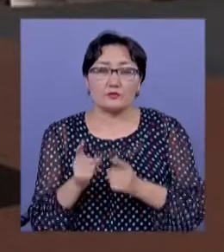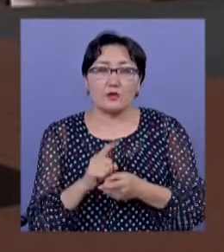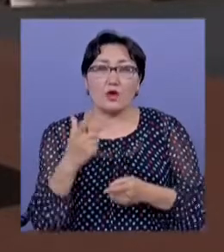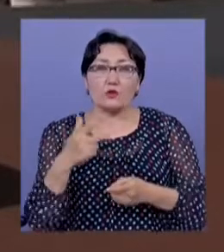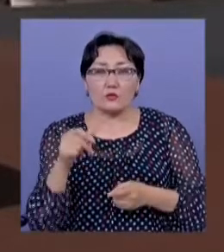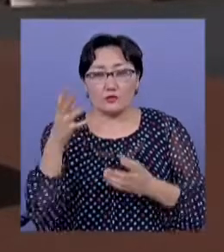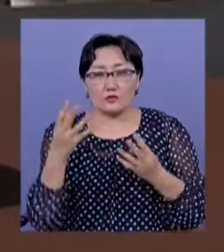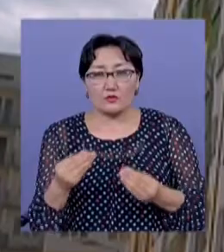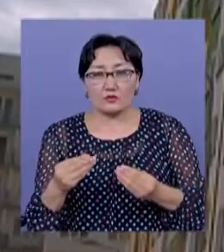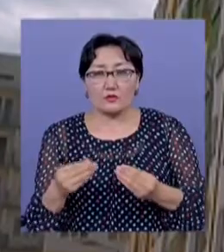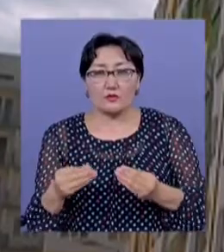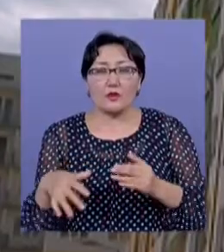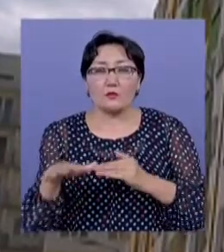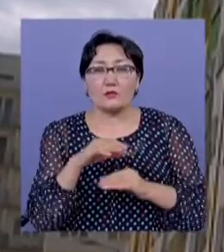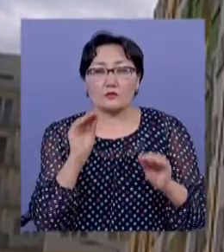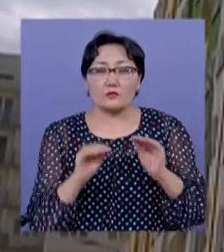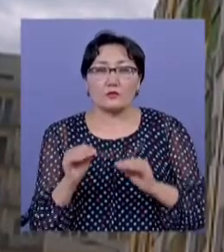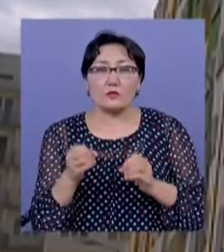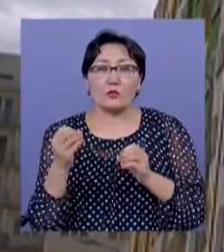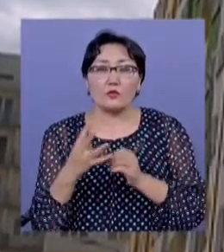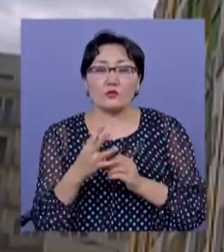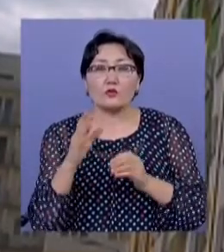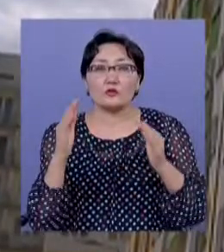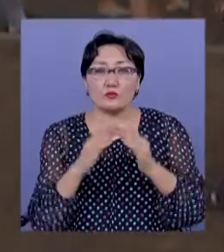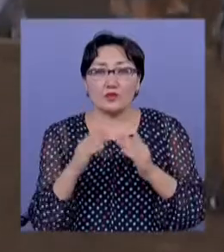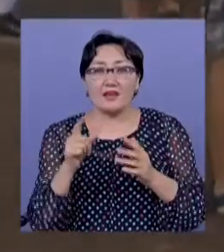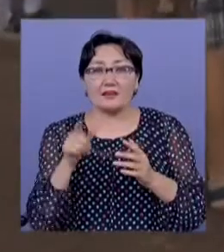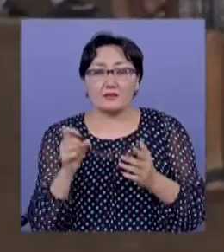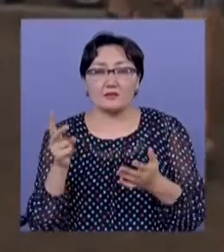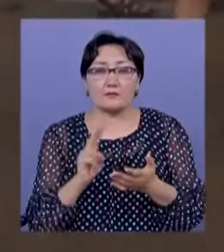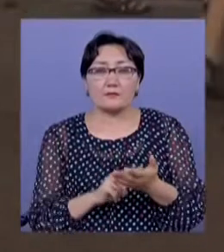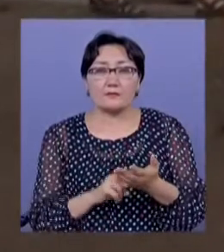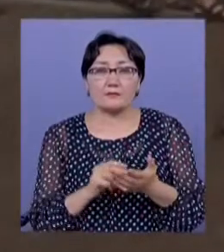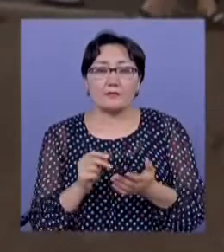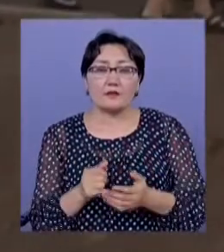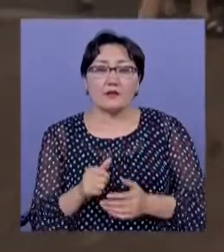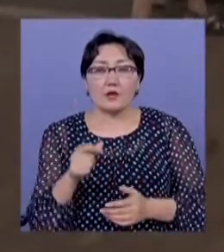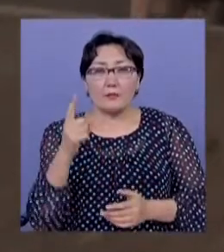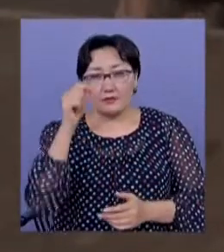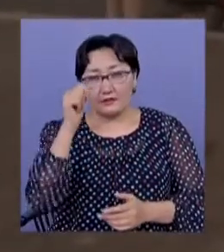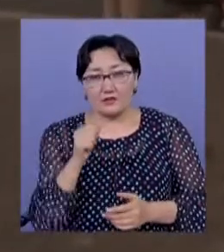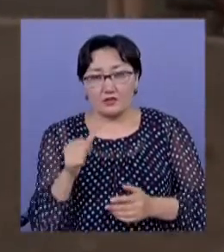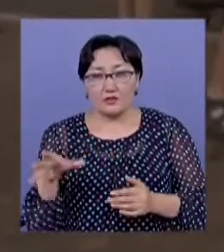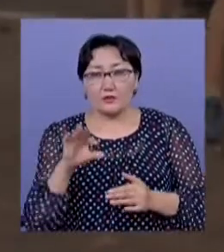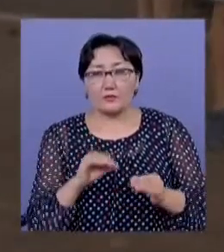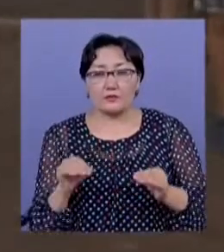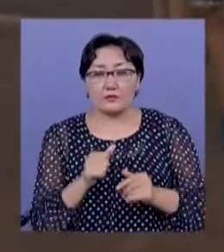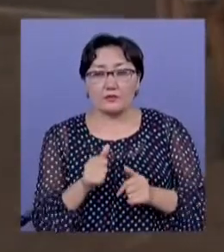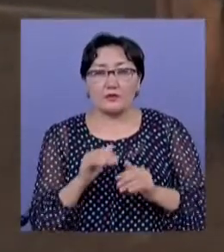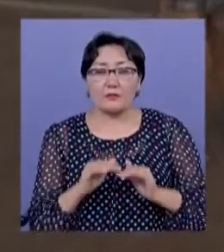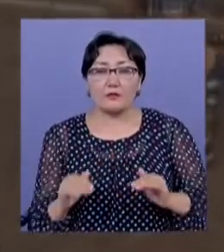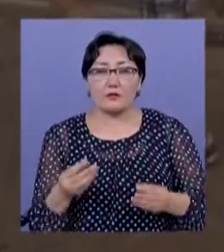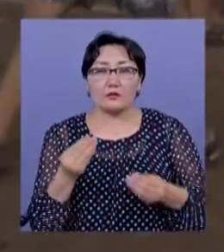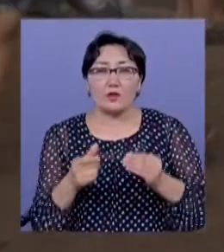күнде шаң шыққан аулалар абаттандырылып, 14 үйге газ берілген. Бір айдың ішінде бәрін жақсы қып берді. Балалар ойнайтын